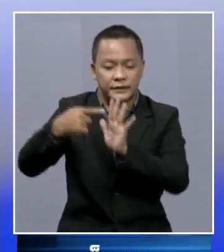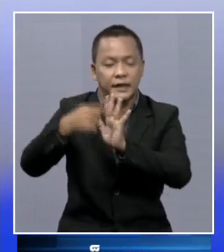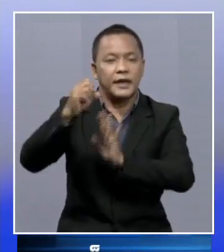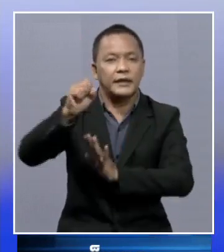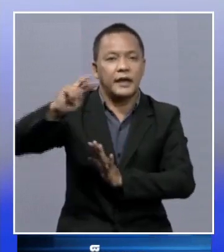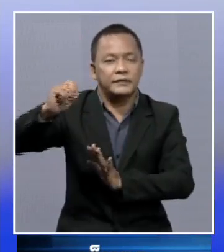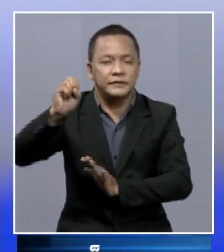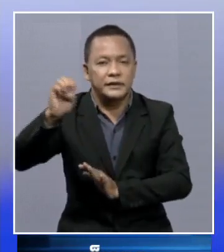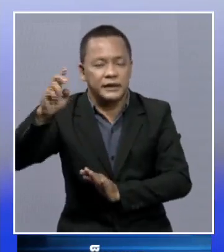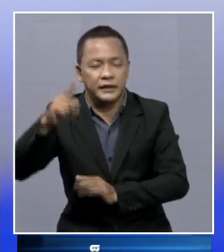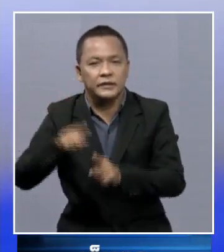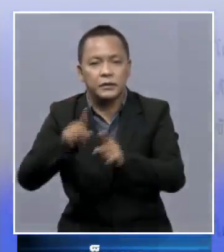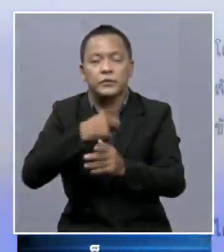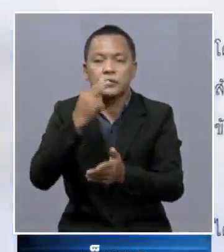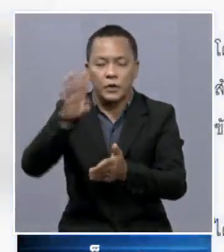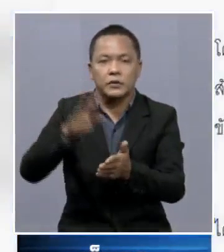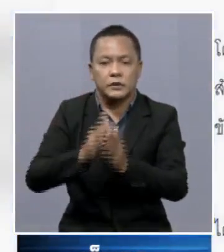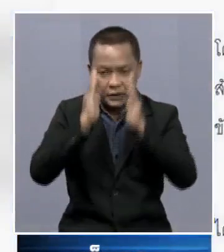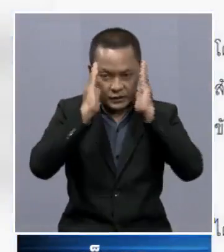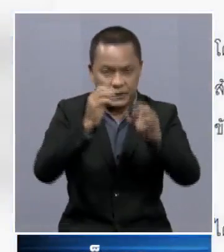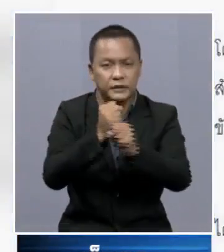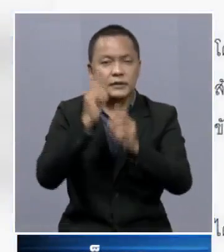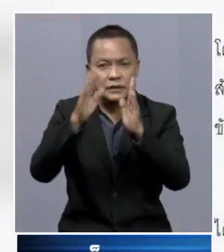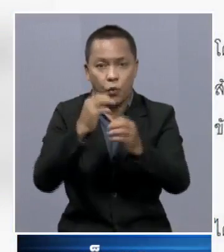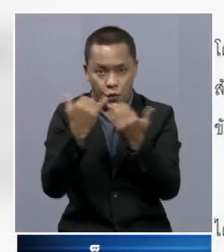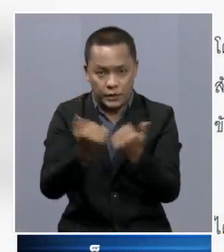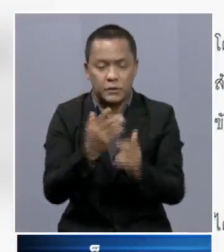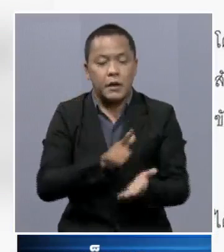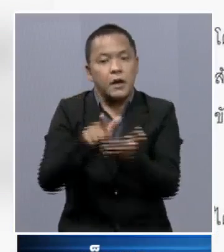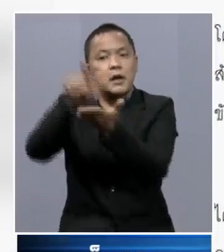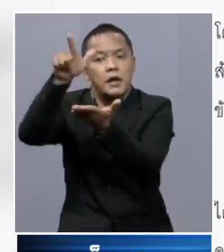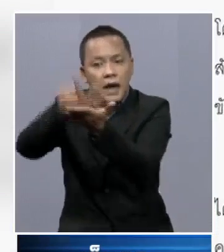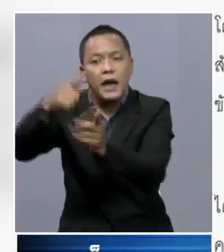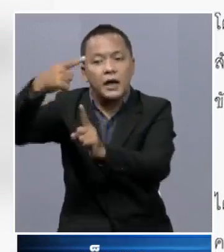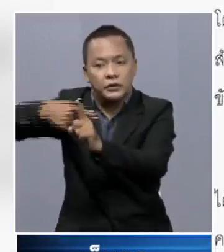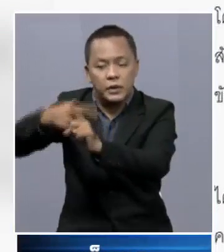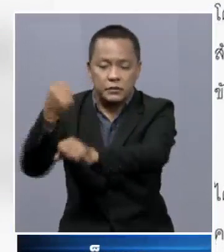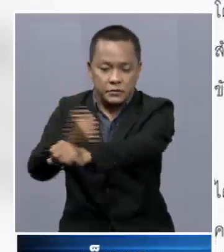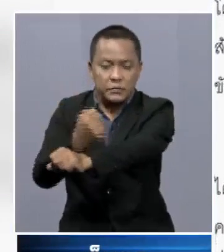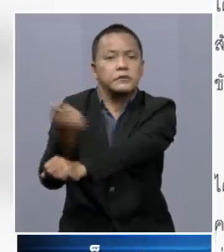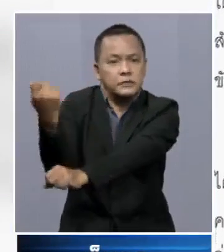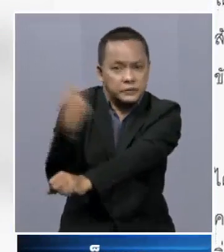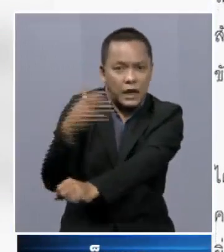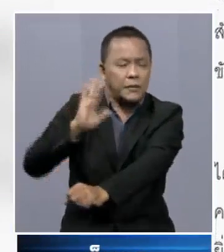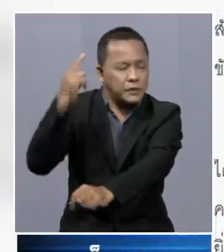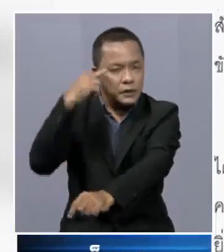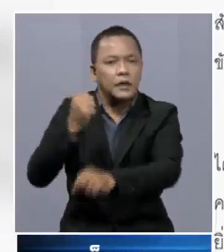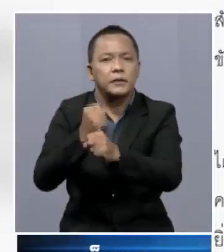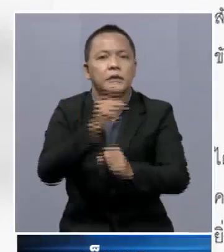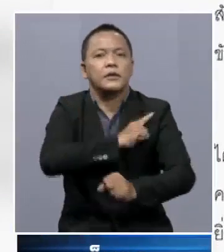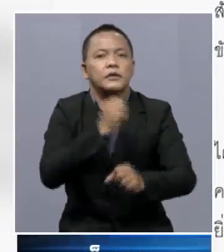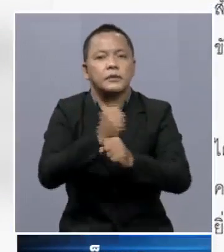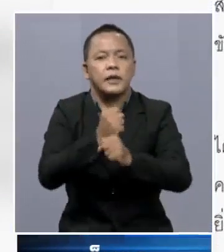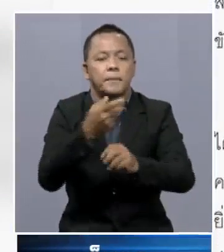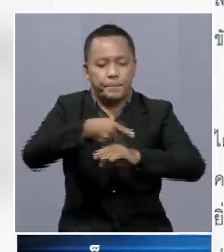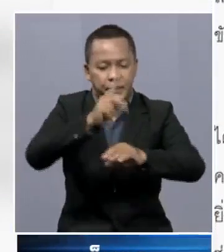ริจำกดมหาชน เพื่อแดงความตั้งใจจริงวันนี้ผมได้ลางงานชั่วคราวโยไม่รับค่าตอบแทนเพื่ปฏิบติหน้าที่